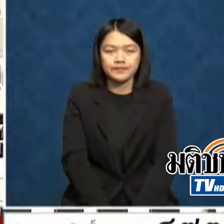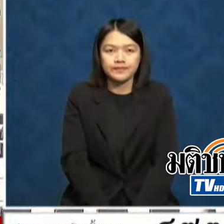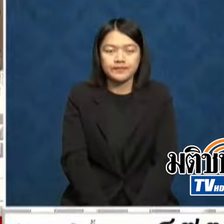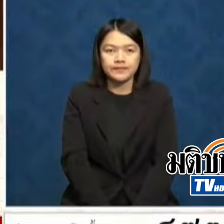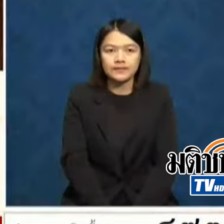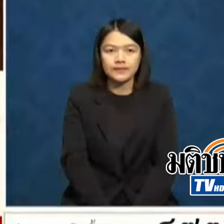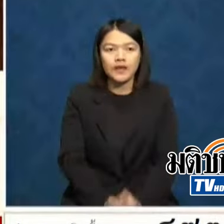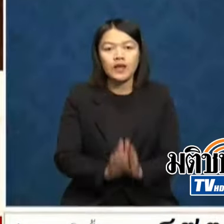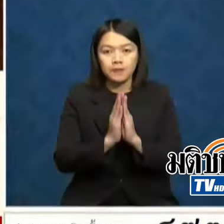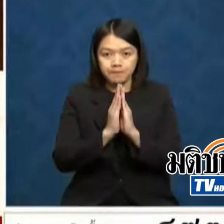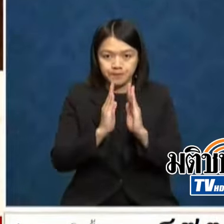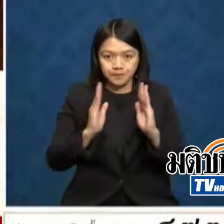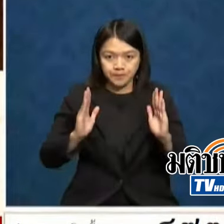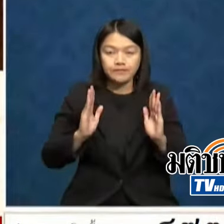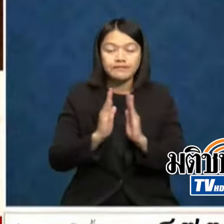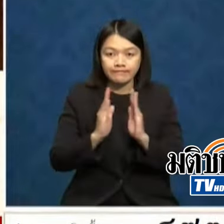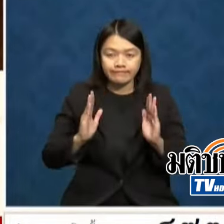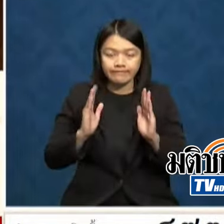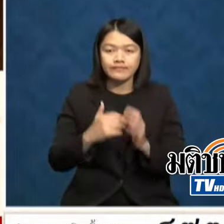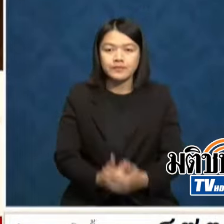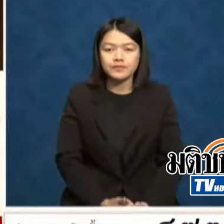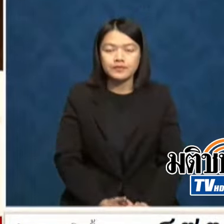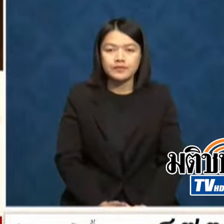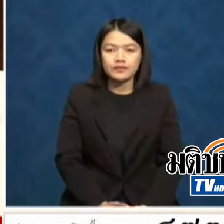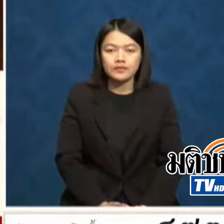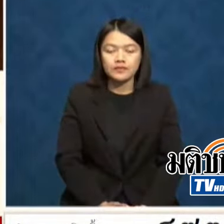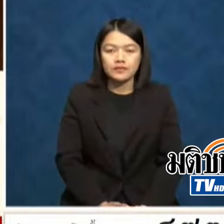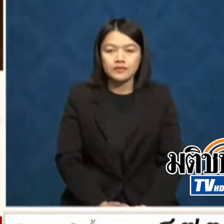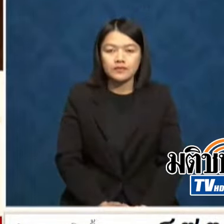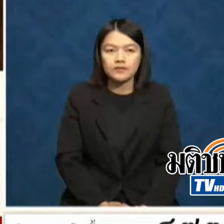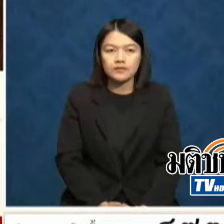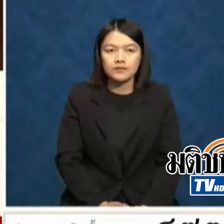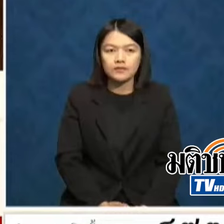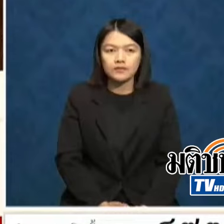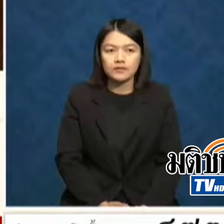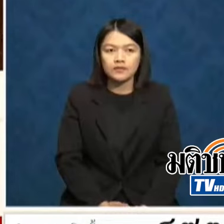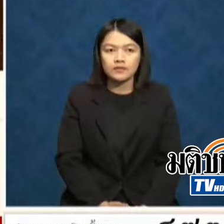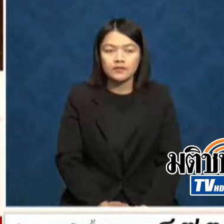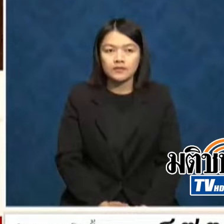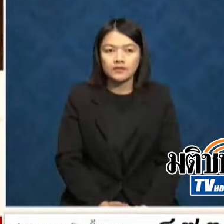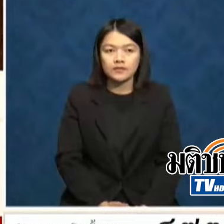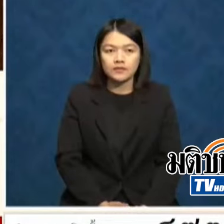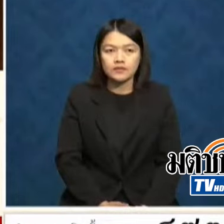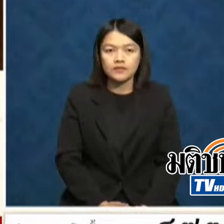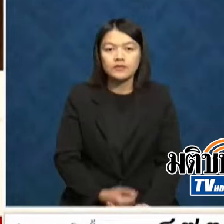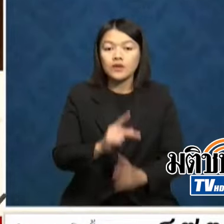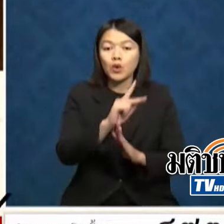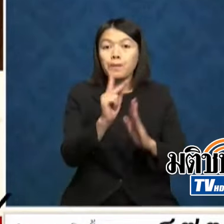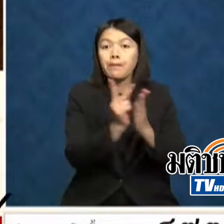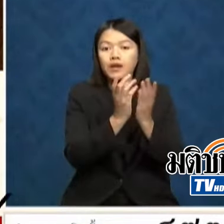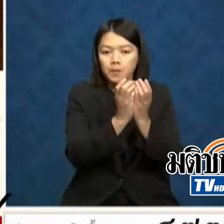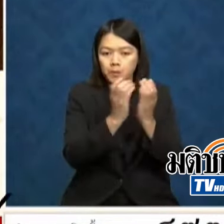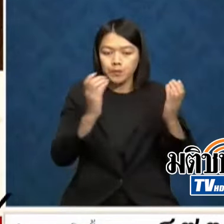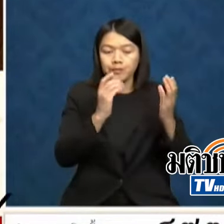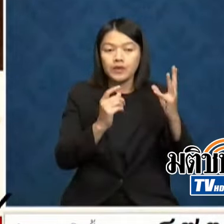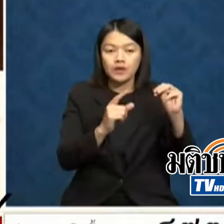ครับขอบคุณคุณรอมฎอนครับเนื่องจากเรามีรัฐธรรมนูญม